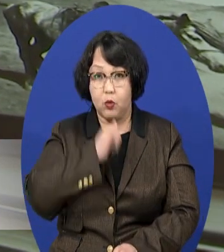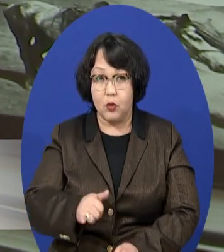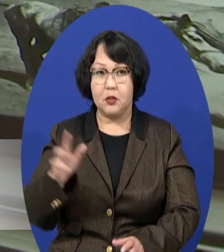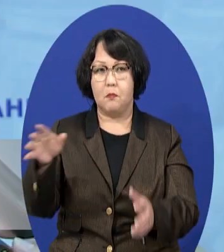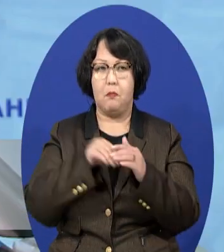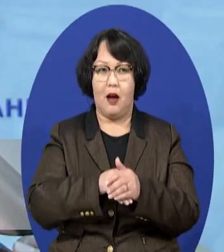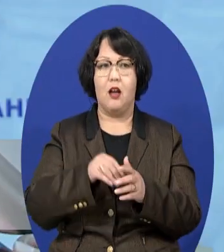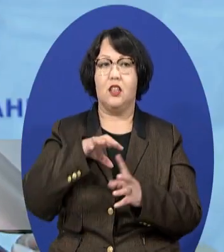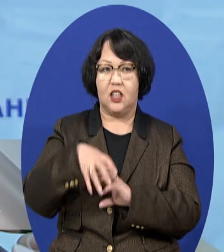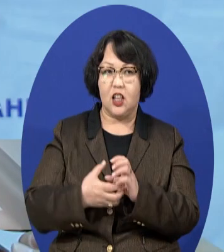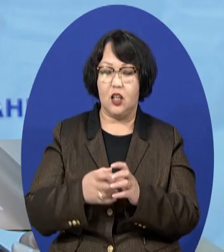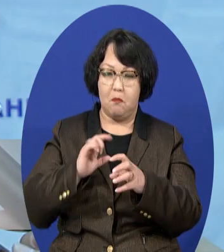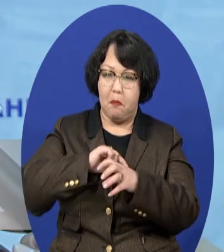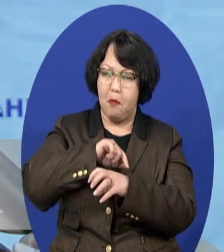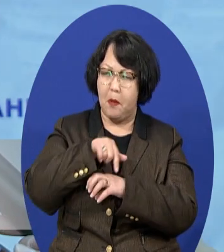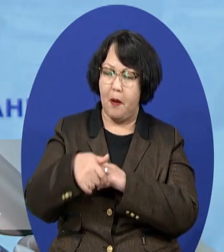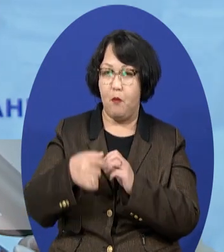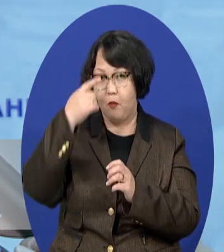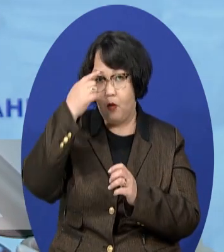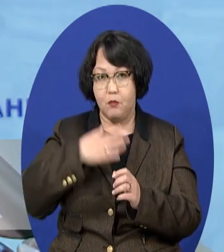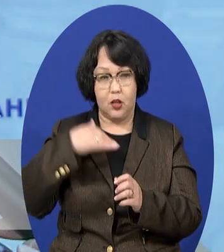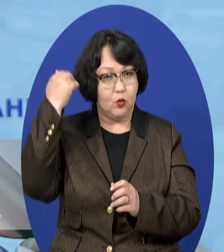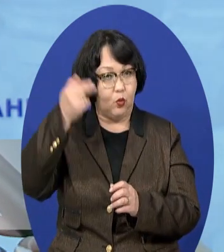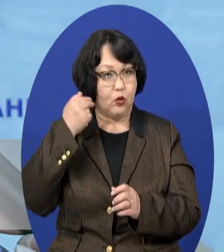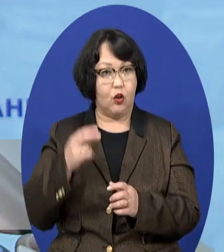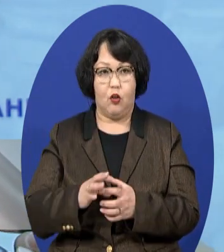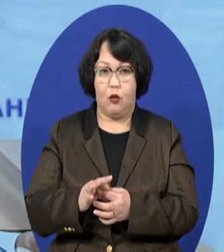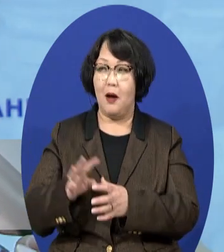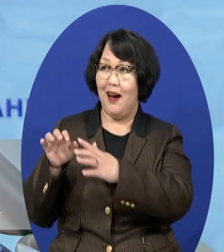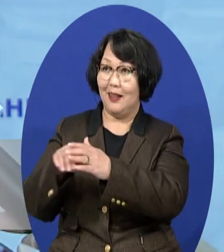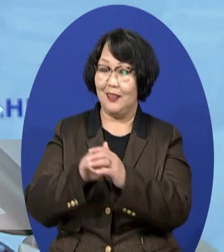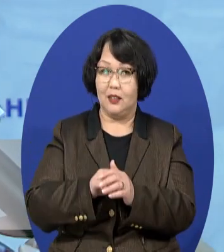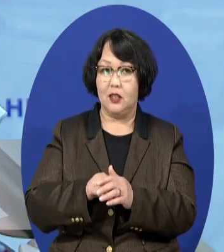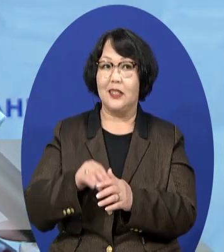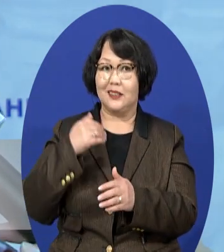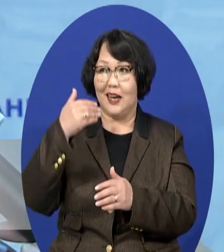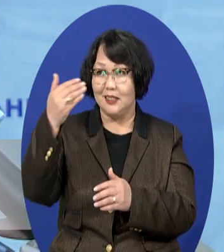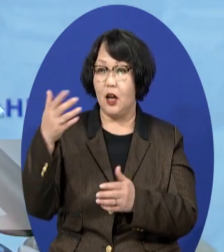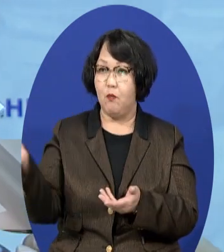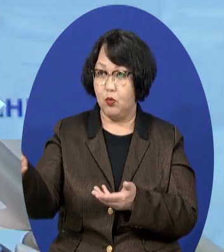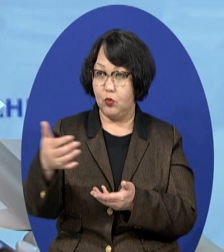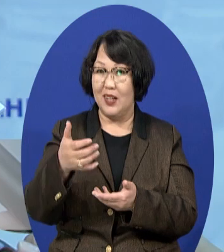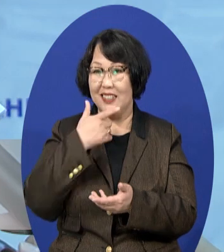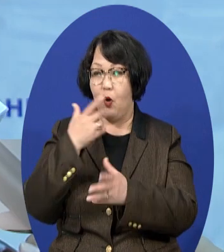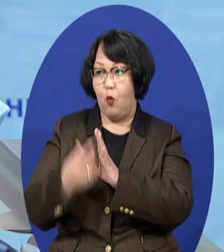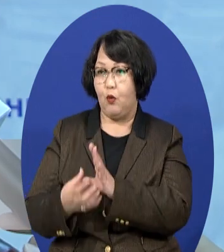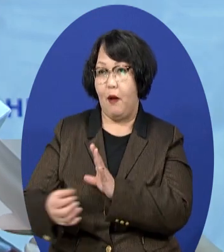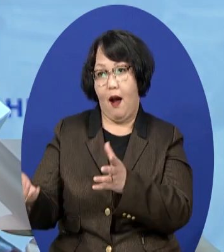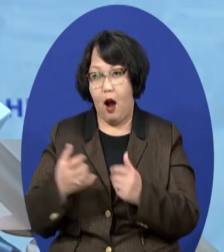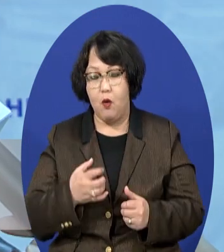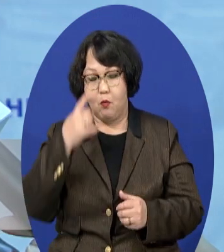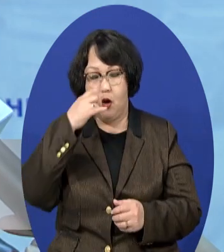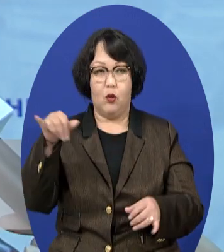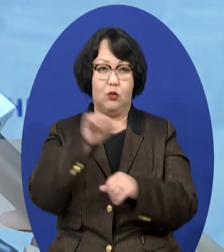дэлхийн одоо олон улс орнуудад хадгалагдаж байгааг цаашдаа бол бүрдүүлэх, хуулбарлаж авах, мөн одоо Монголын ард